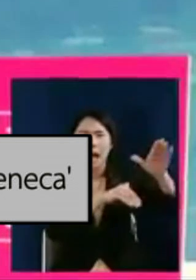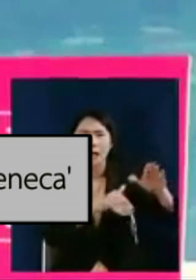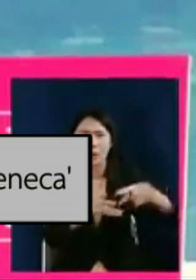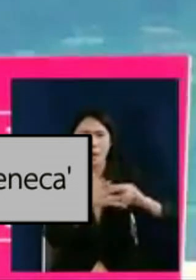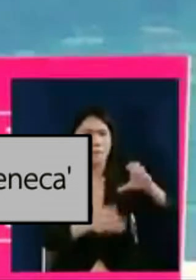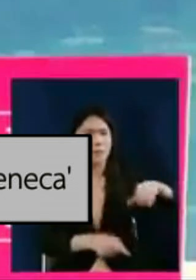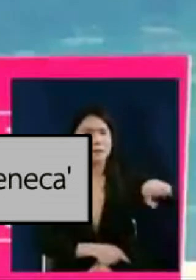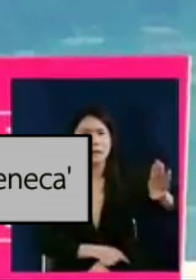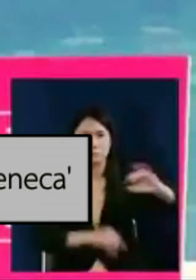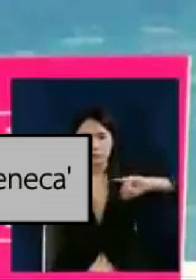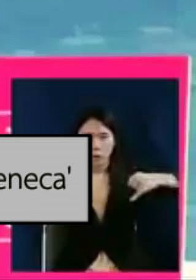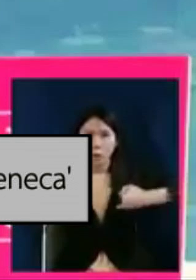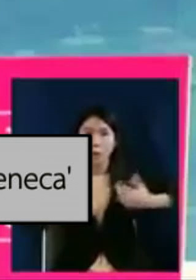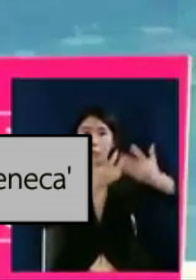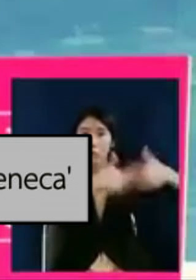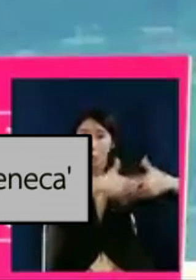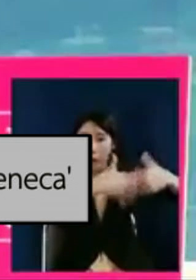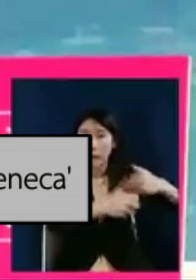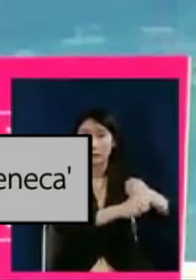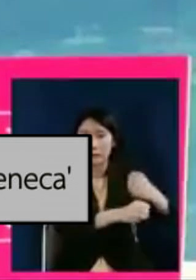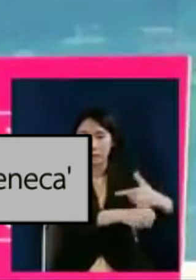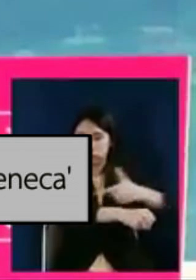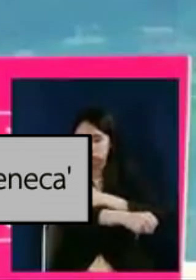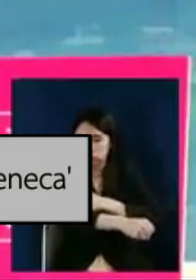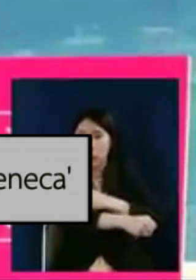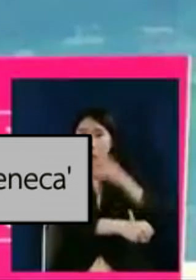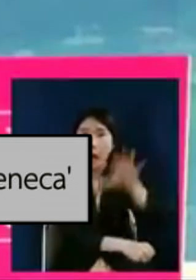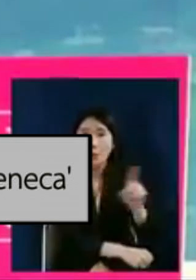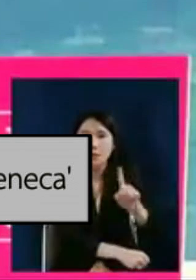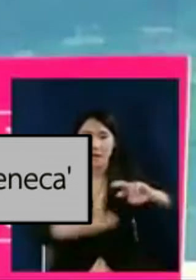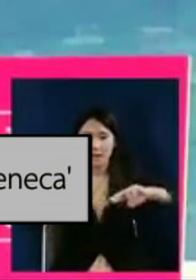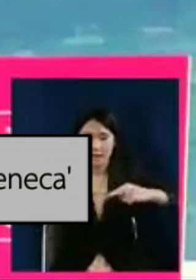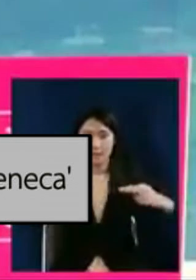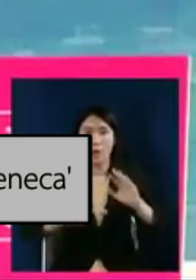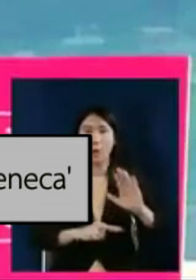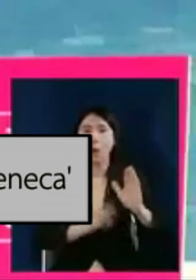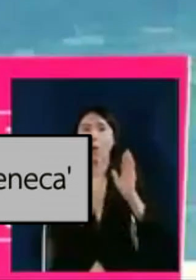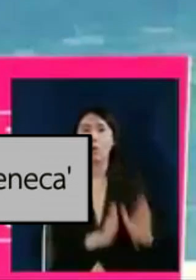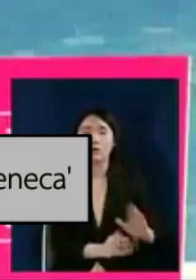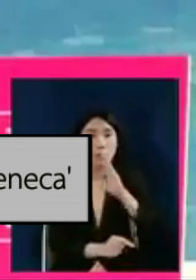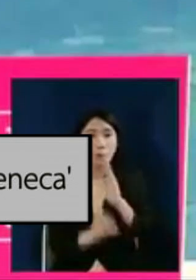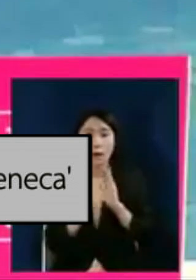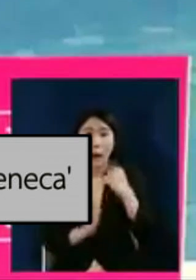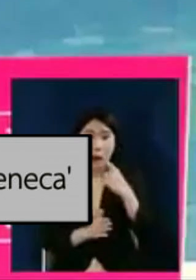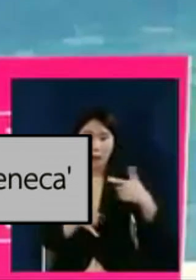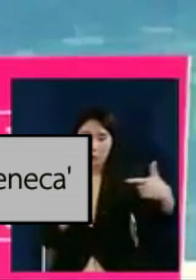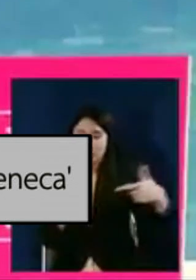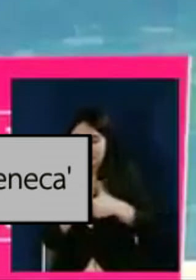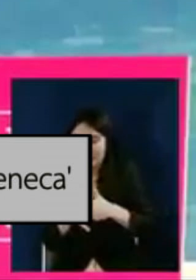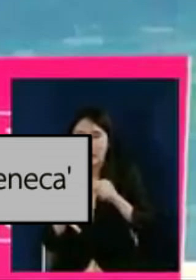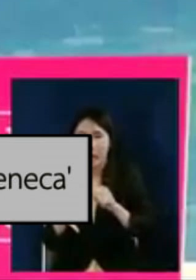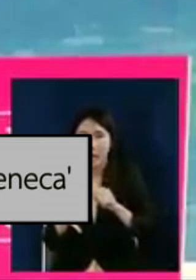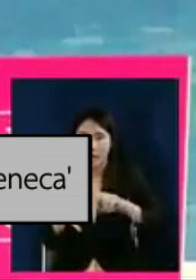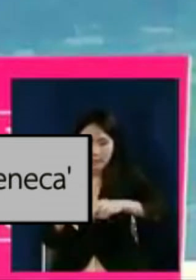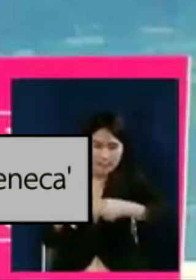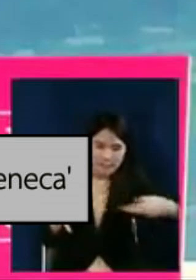เรียนโรงงานในการผลิตวัคซีนจริงๆคือเซลล์มนุษย์เซลล์ของคนที่ถูกฉีดเข้าไปนั่นเอง